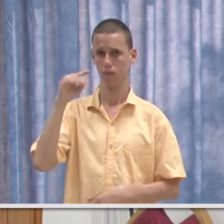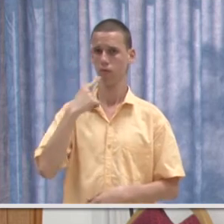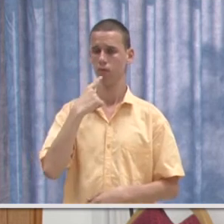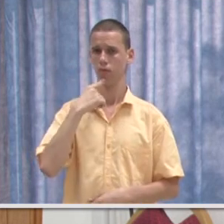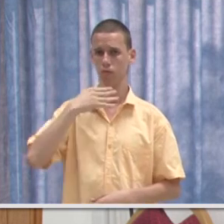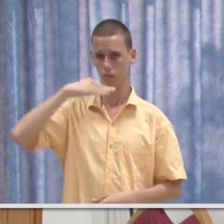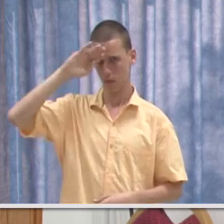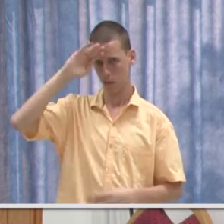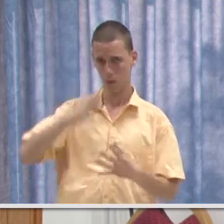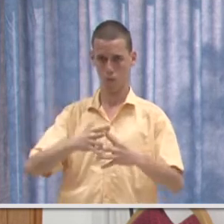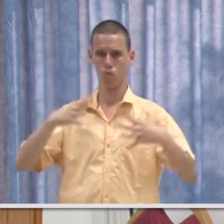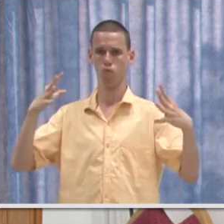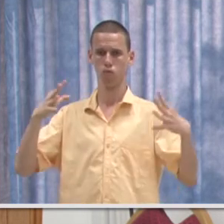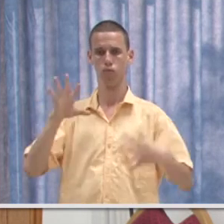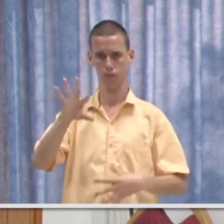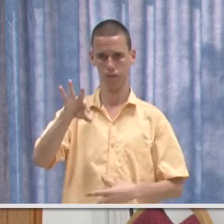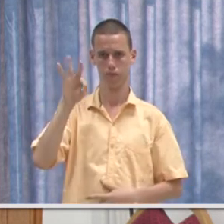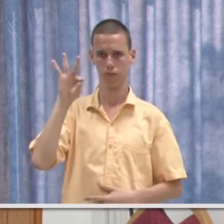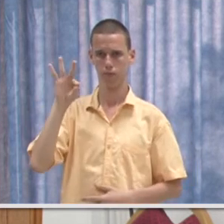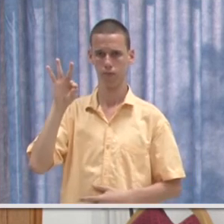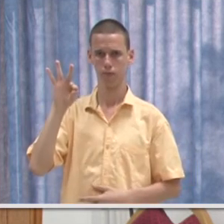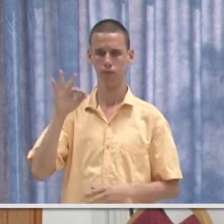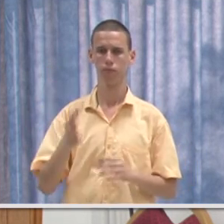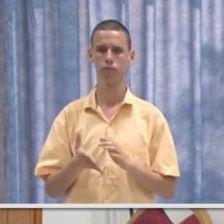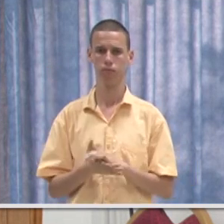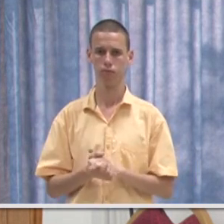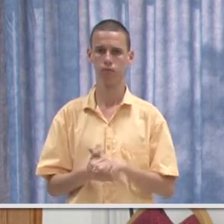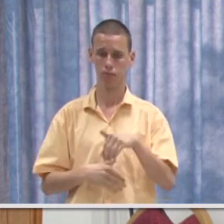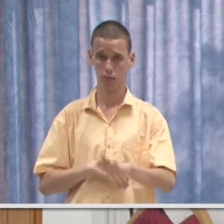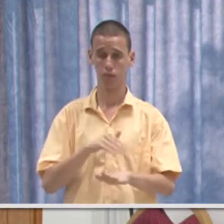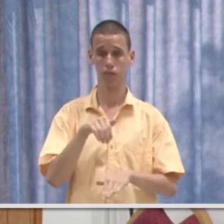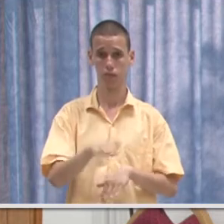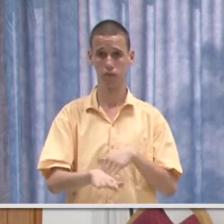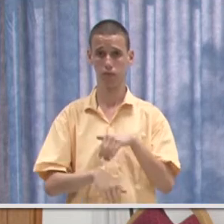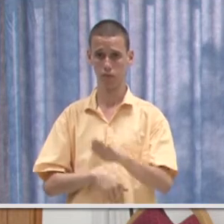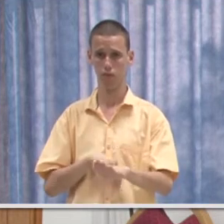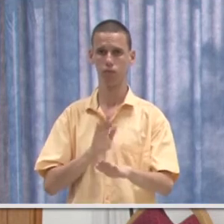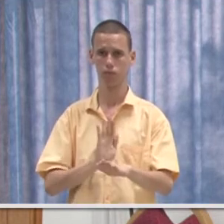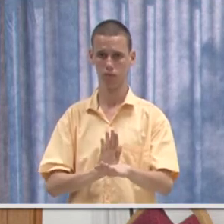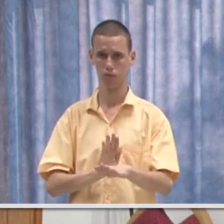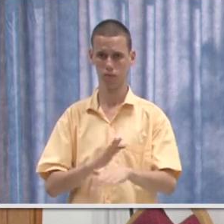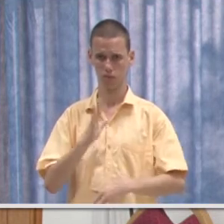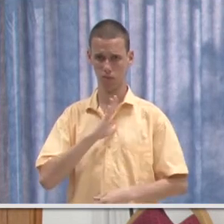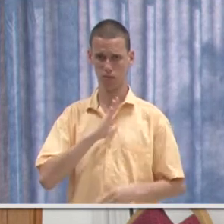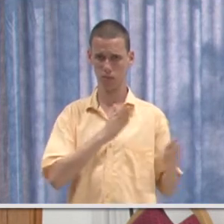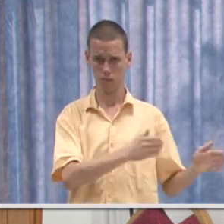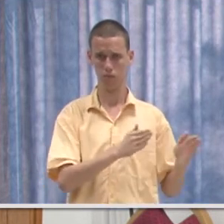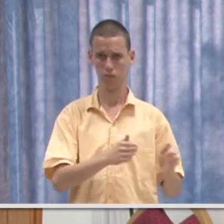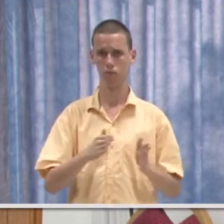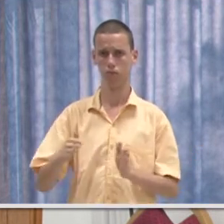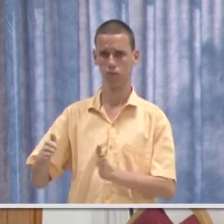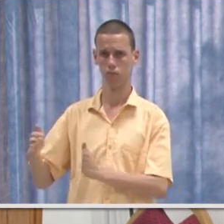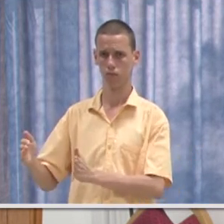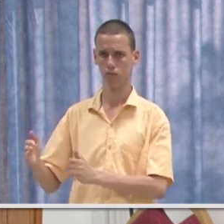Nous, pour commencer, nous pas mettre une limite qui quantité patients qui ont opéré, nous a causé un